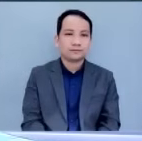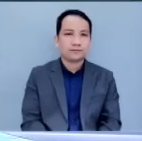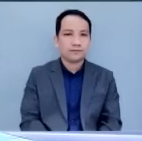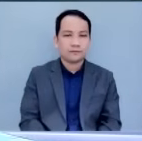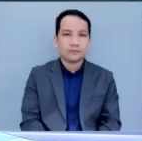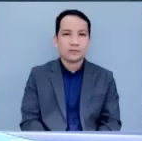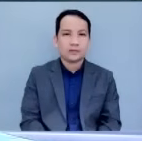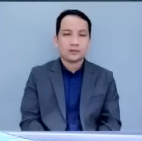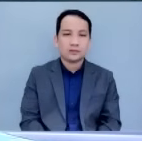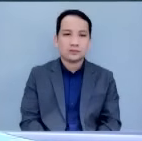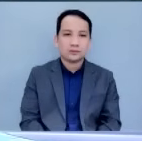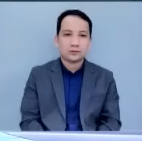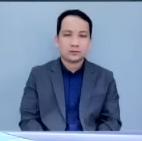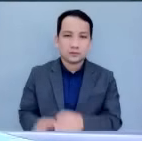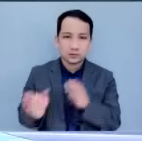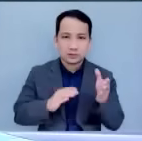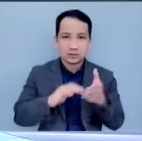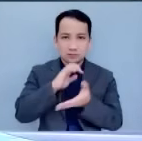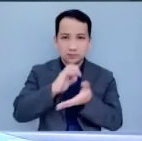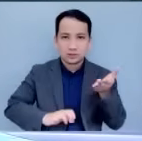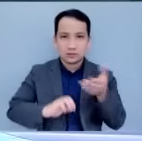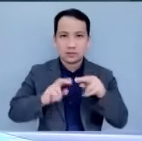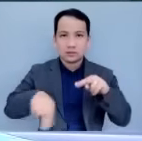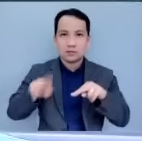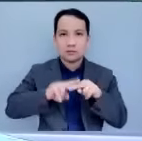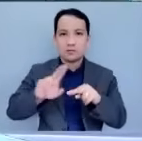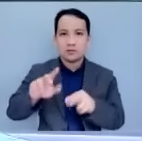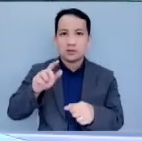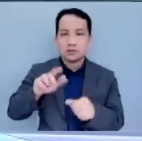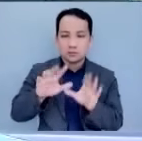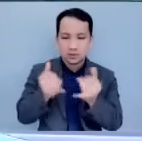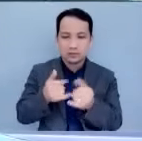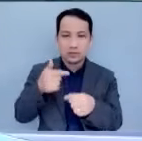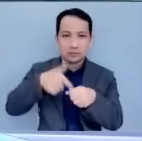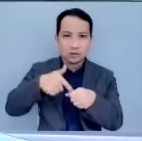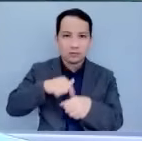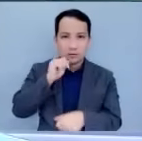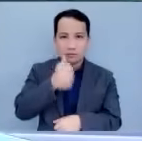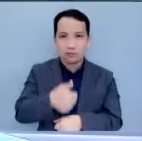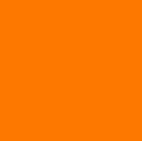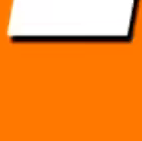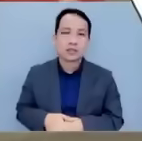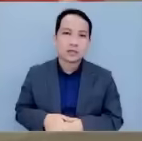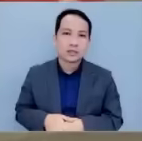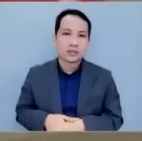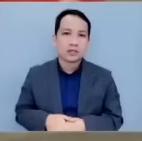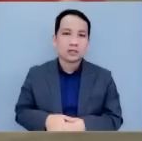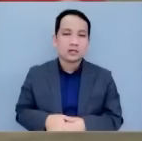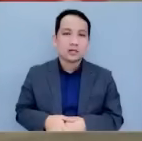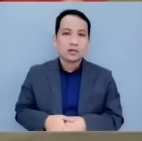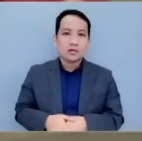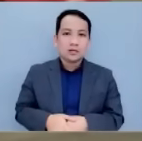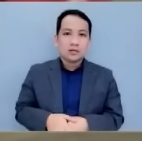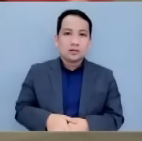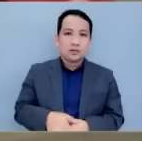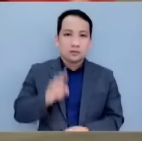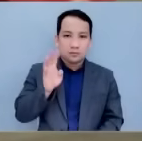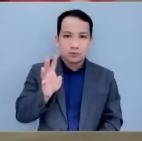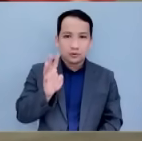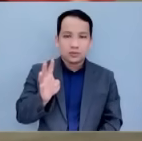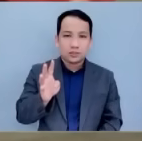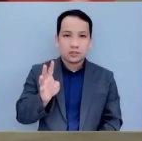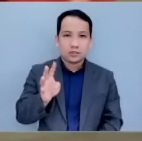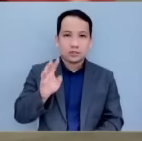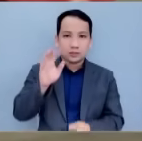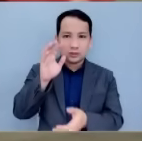ang sabayang rollback at taas presyo ng mga kumpanya ng langis bukas. 40 centavos ang neno sa kada litro ng diesel